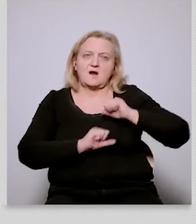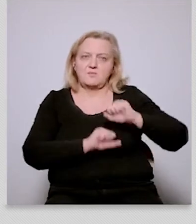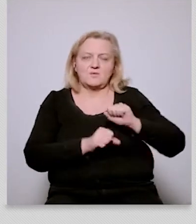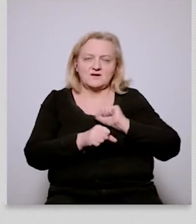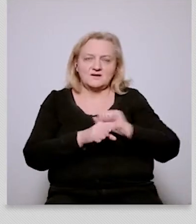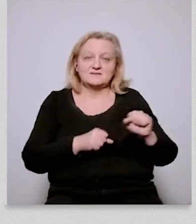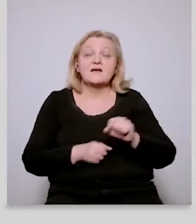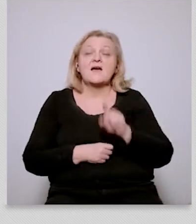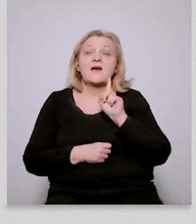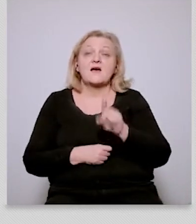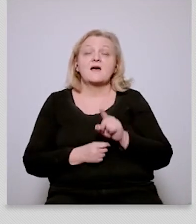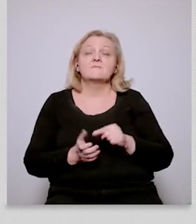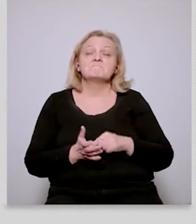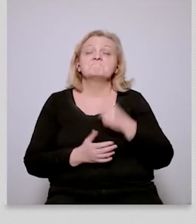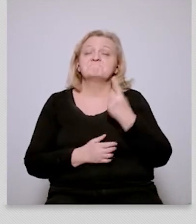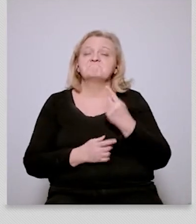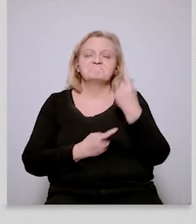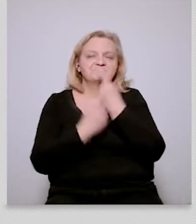i teraz tak z jednej strony